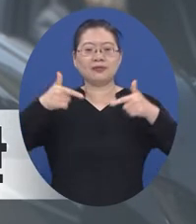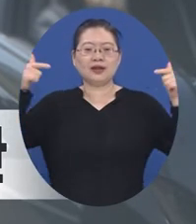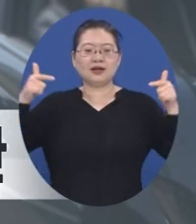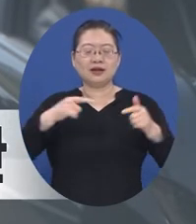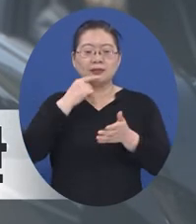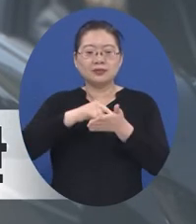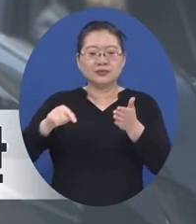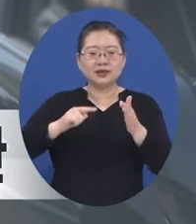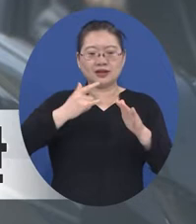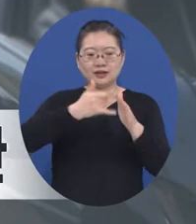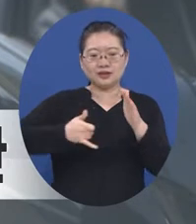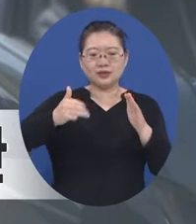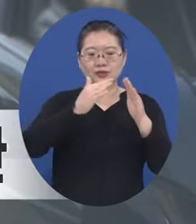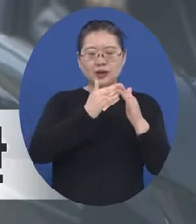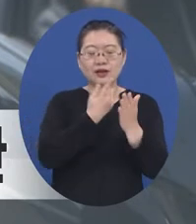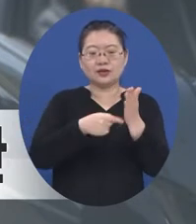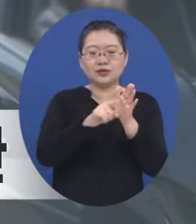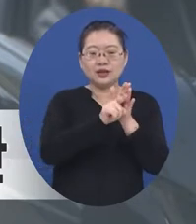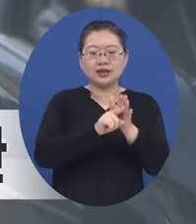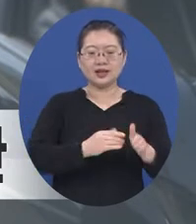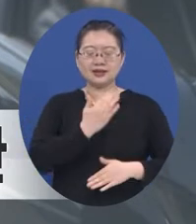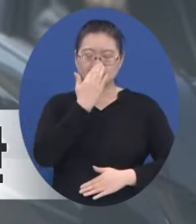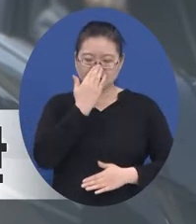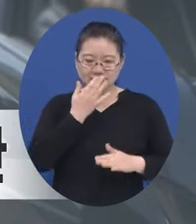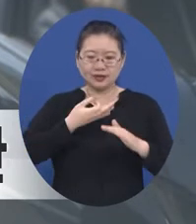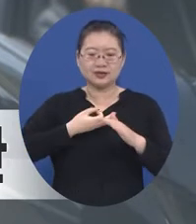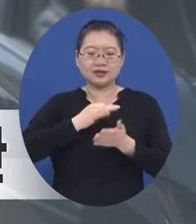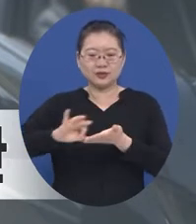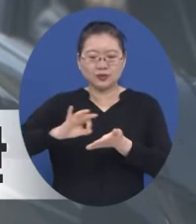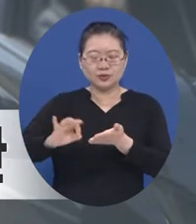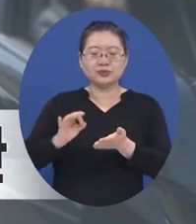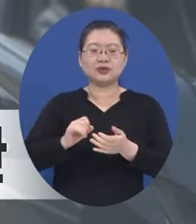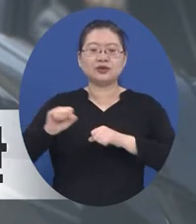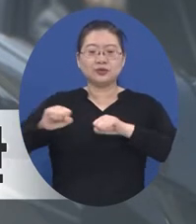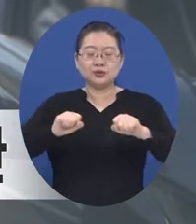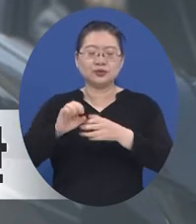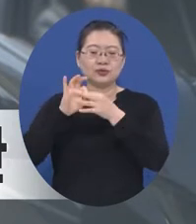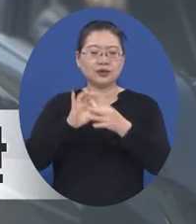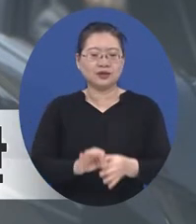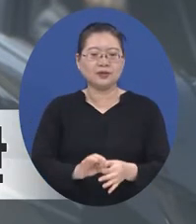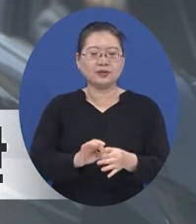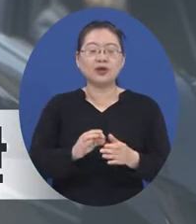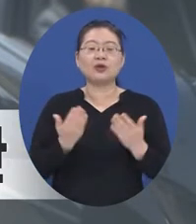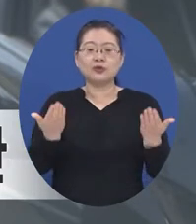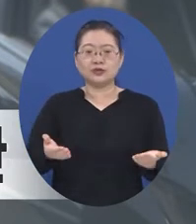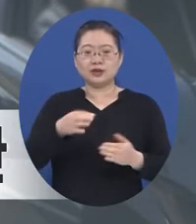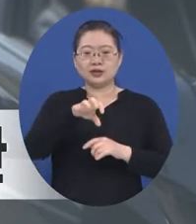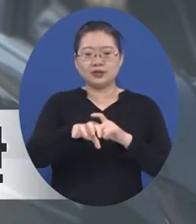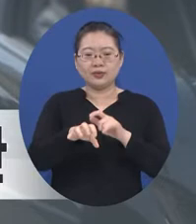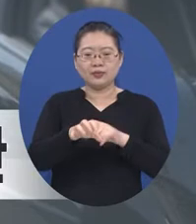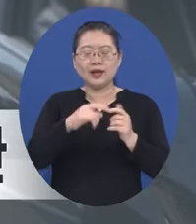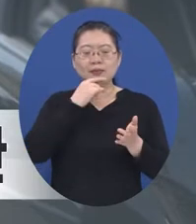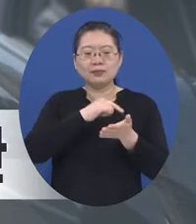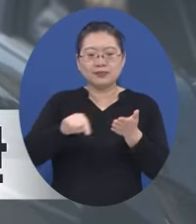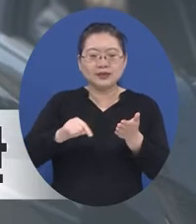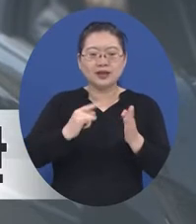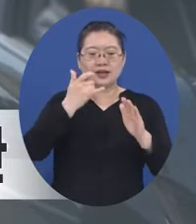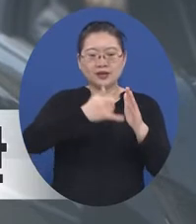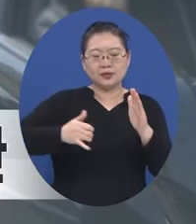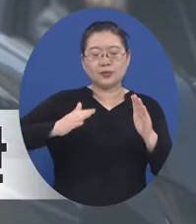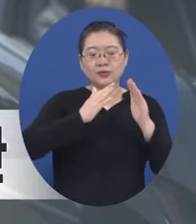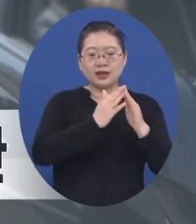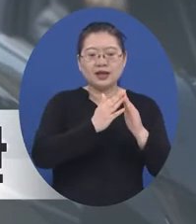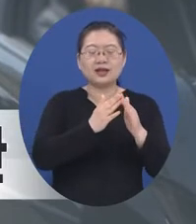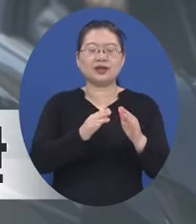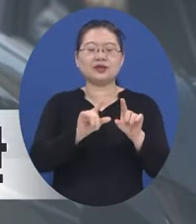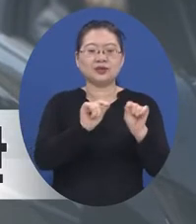피해 농가들을 돕기 위한 착한 소비 운동이 벌어졌습니다. 휴게소에서는 피해 농가의 농산물로 만든 특별 메뉴가